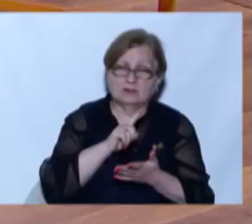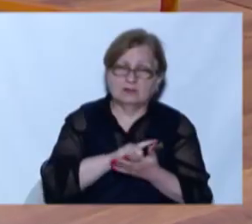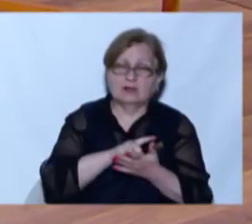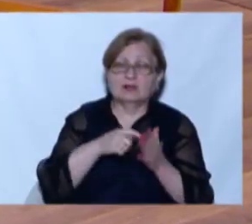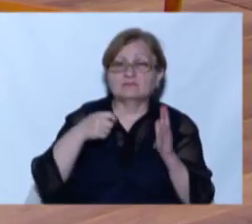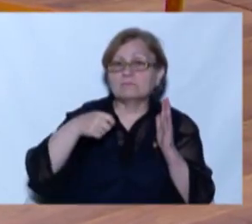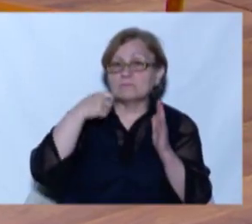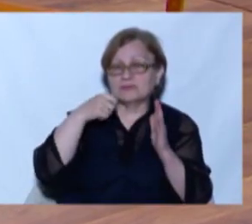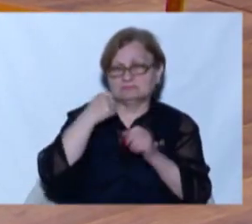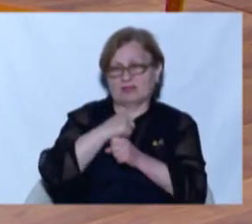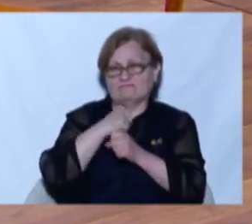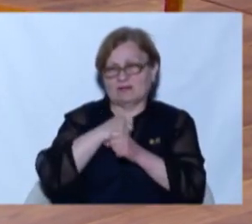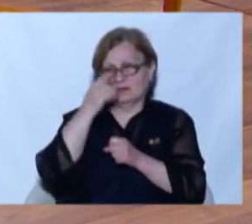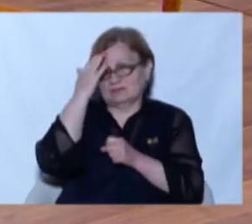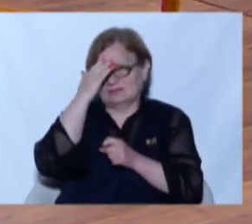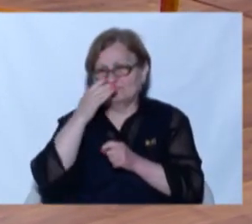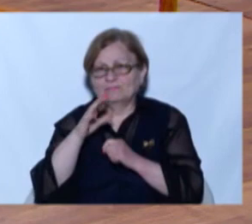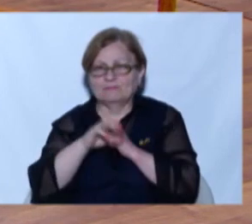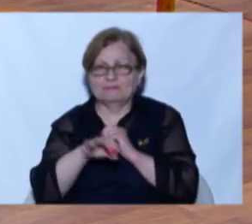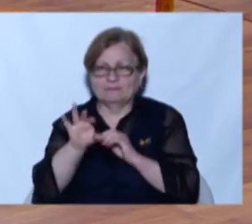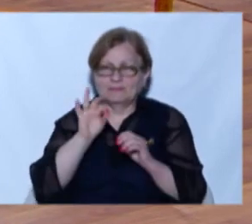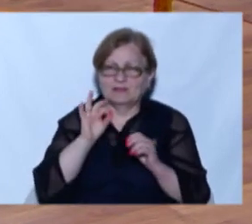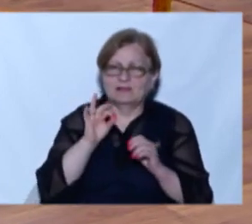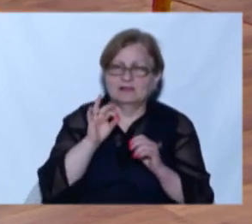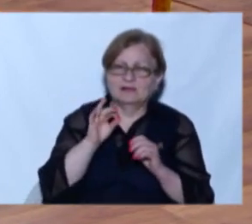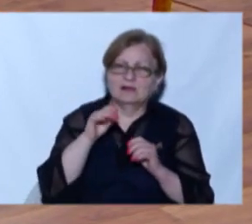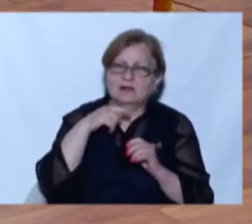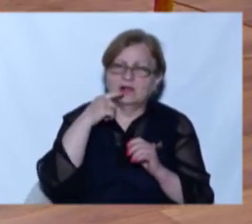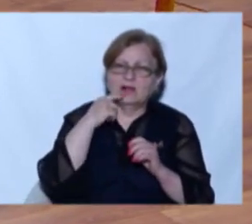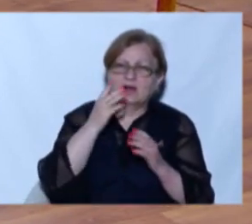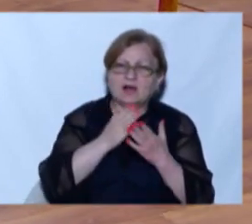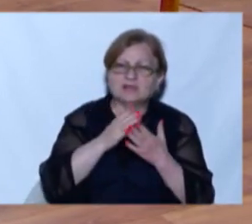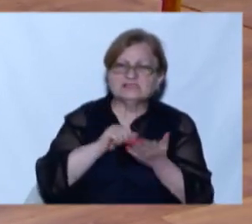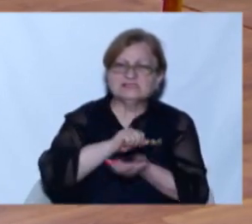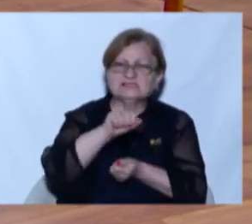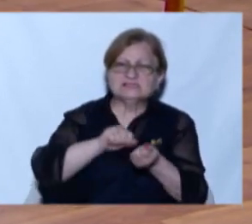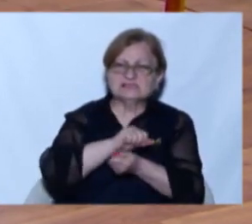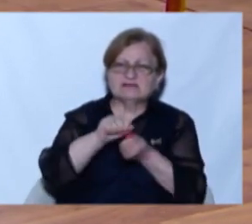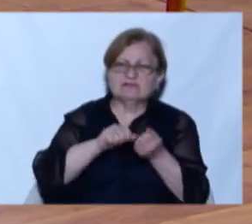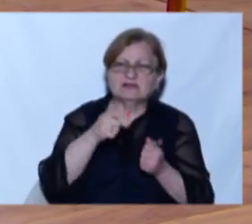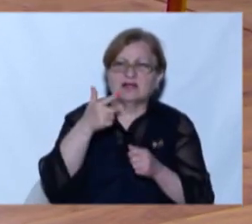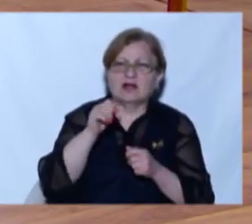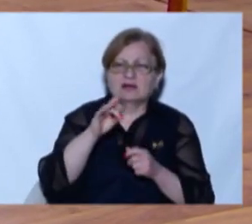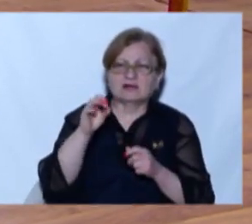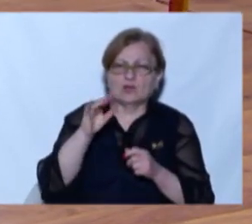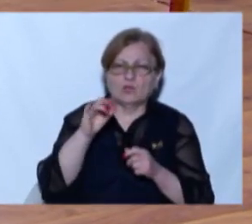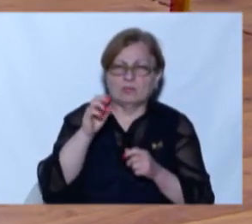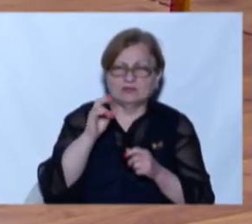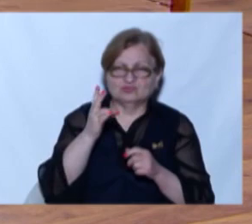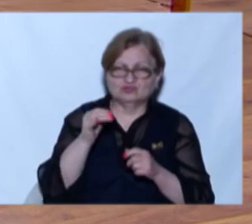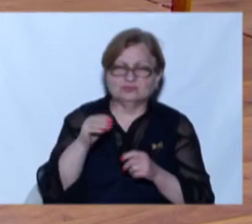გადაიღებდა ფილმს. ბოლოს შეარჩია პიესა წისქვილი ქალაქის გარეუბანში და მიუტანა რეზო